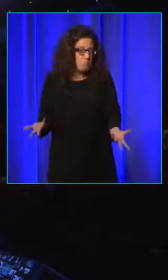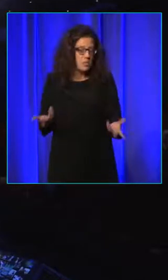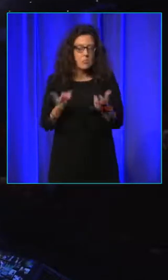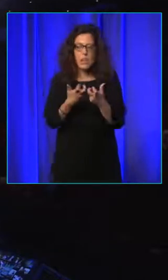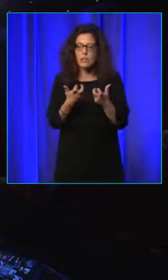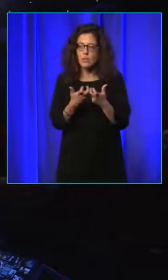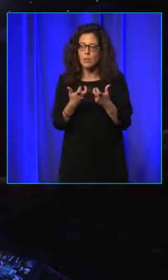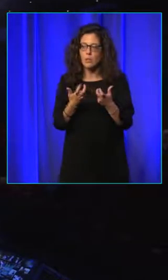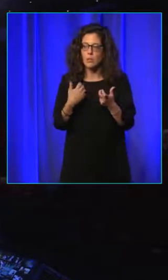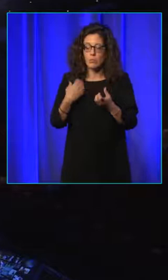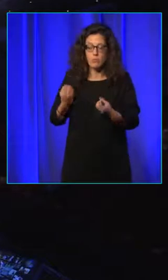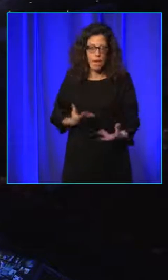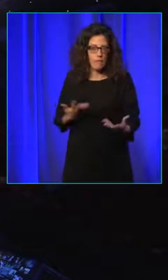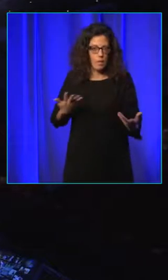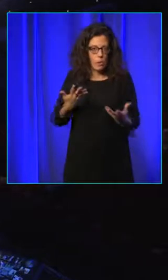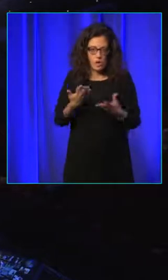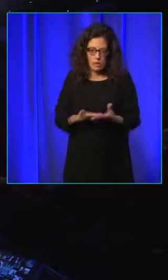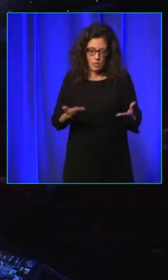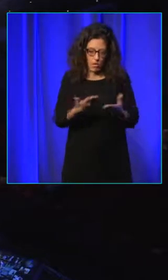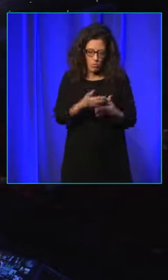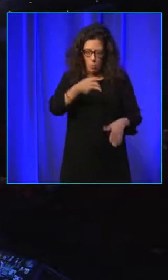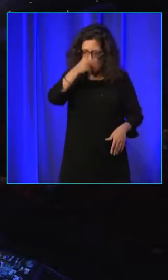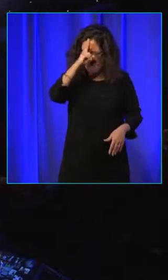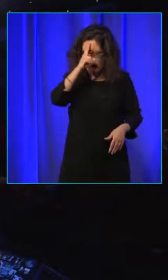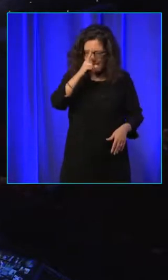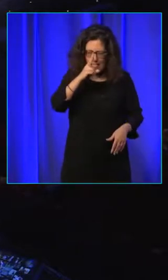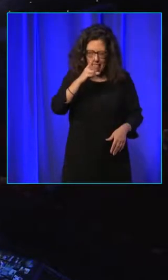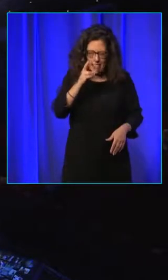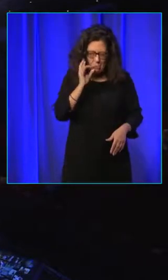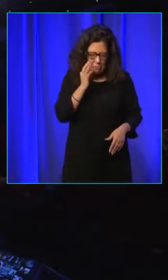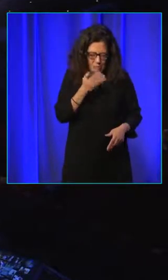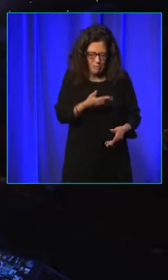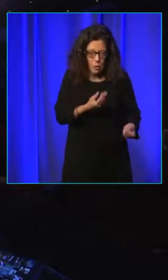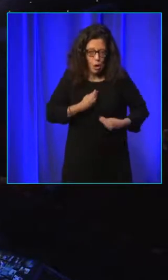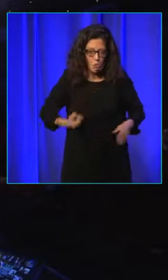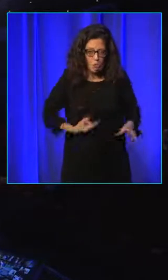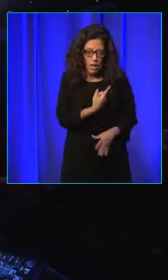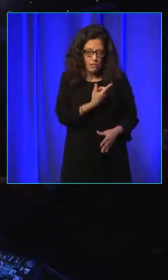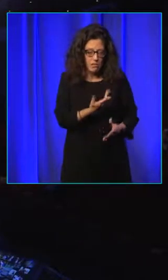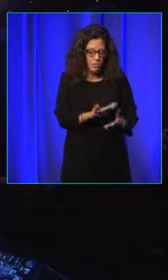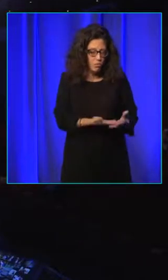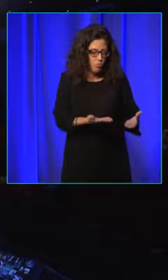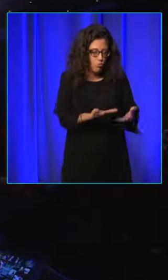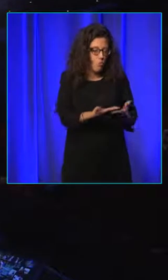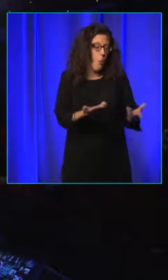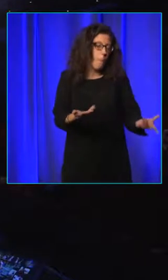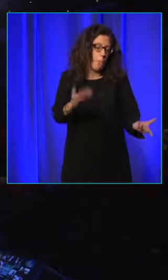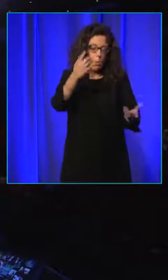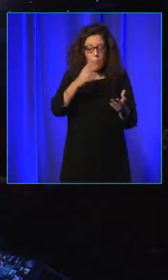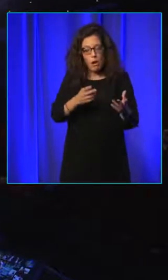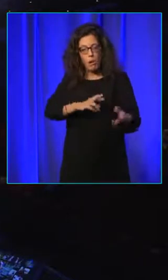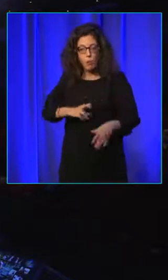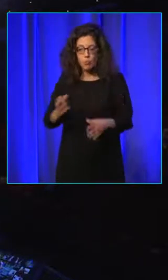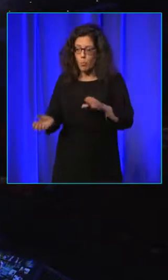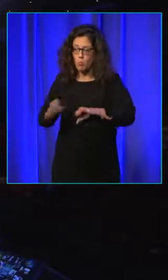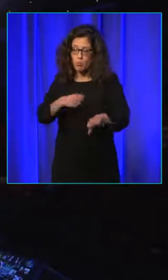notamment, enfin moi, ça m'est arrivé de me blesser dans des conditions vraiment bêtes, donc des conditions qui m'ont pas empêché de refaire le mouvement après, ou alors au